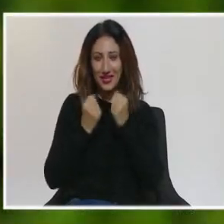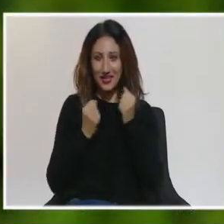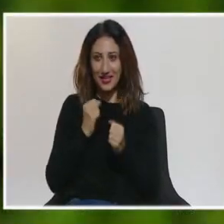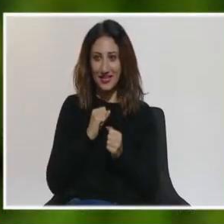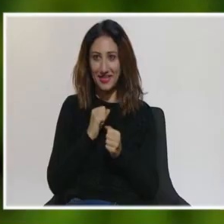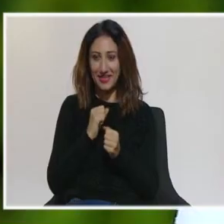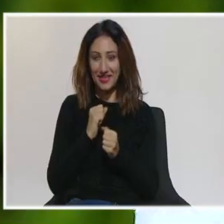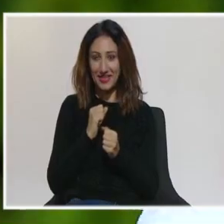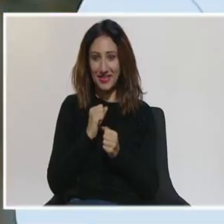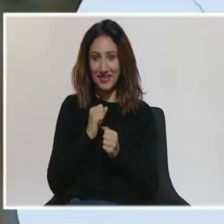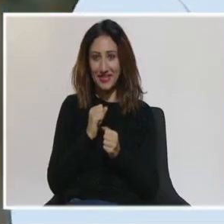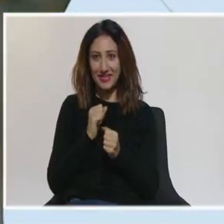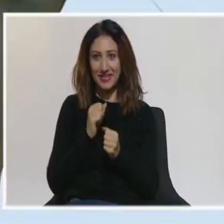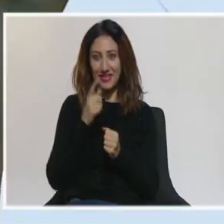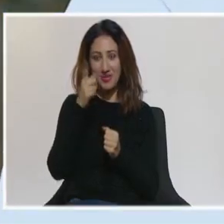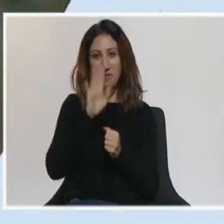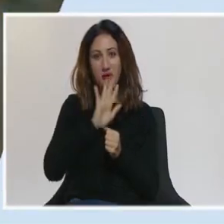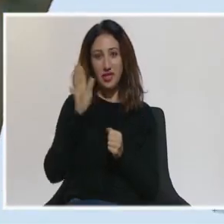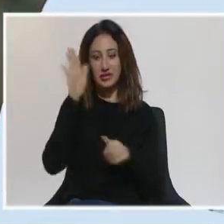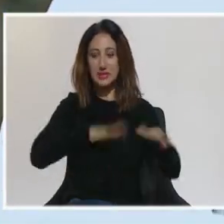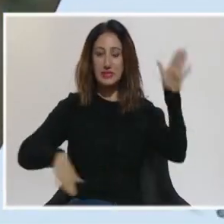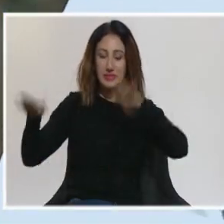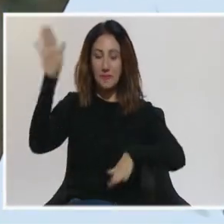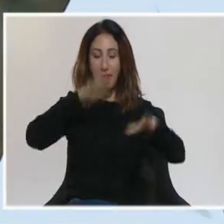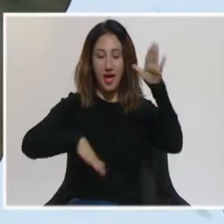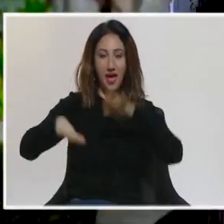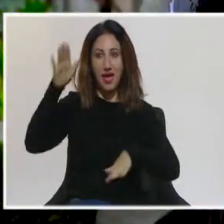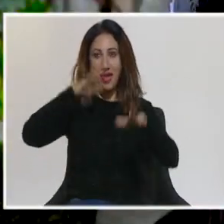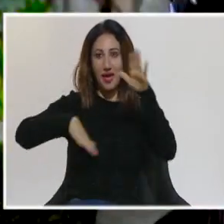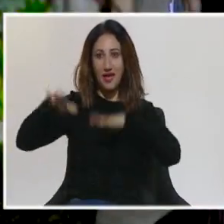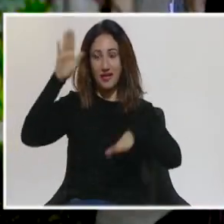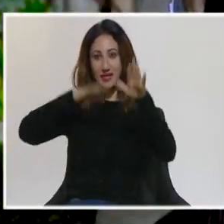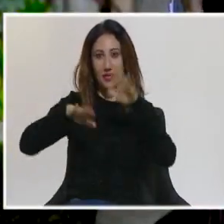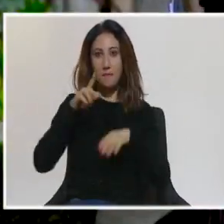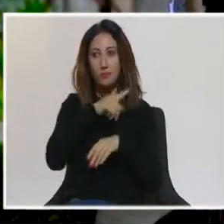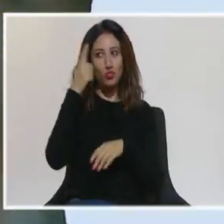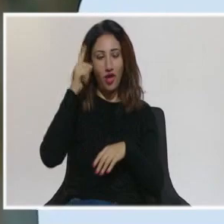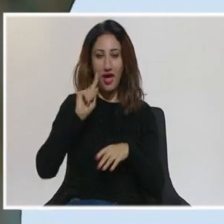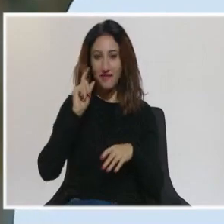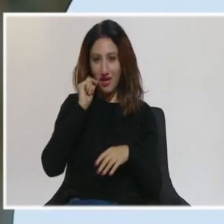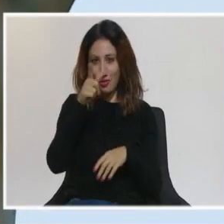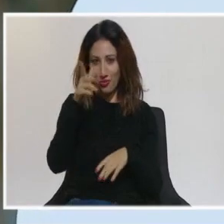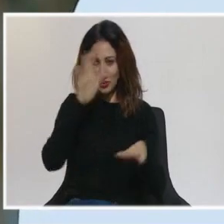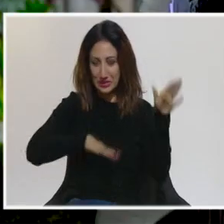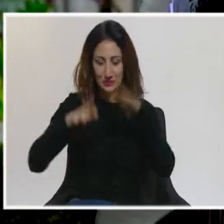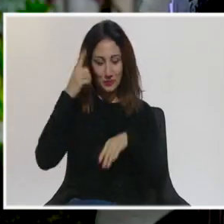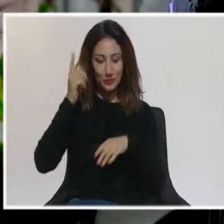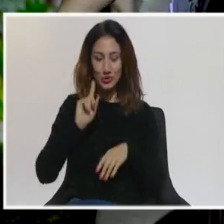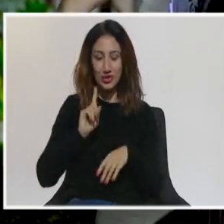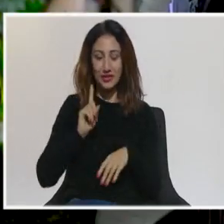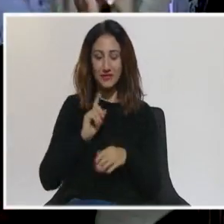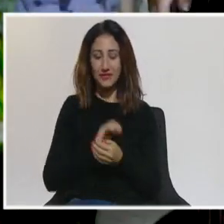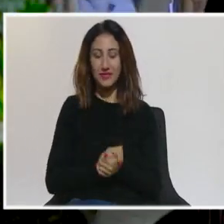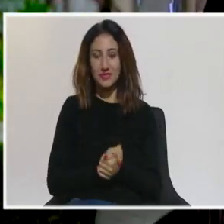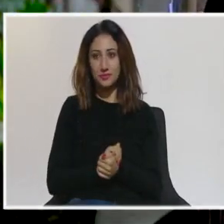السواقه بس خلاص كده بطلت اسوق السباحه بس احنا بدانا نعلمه السباحه نفسي اسمع